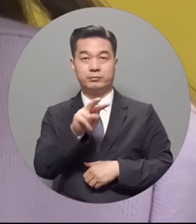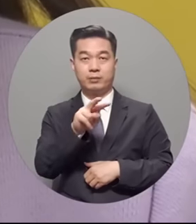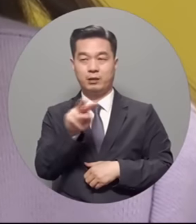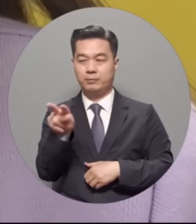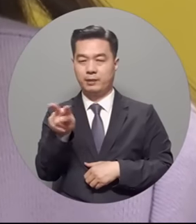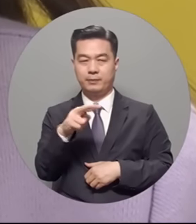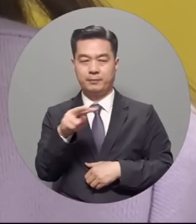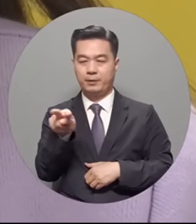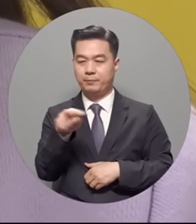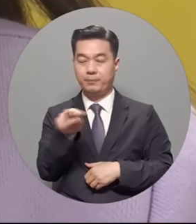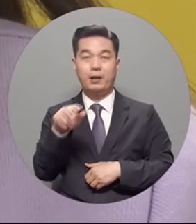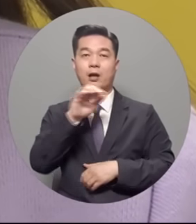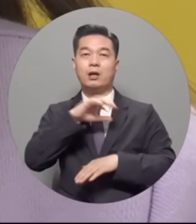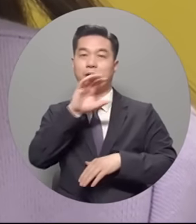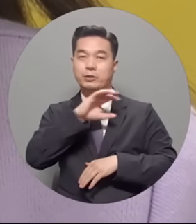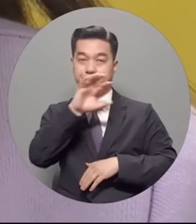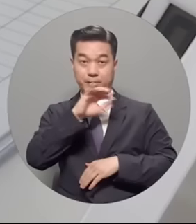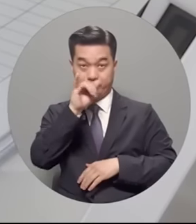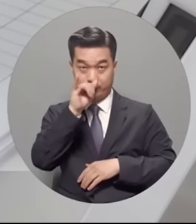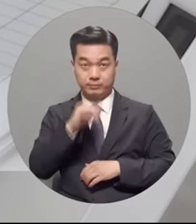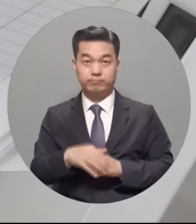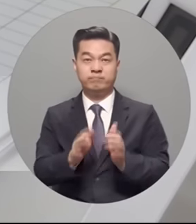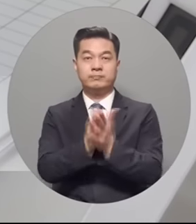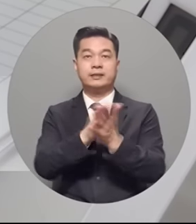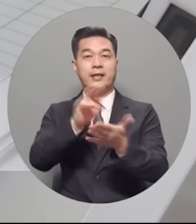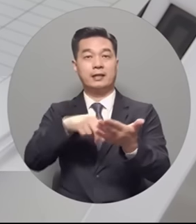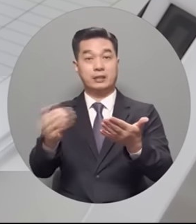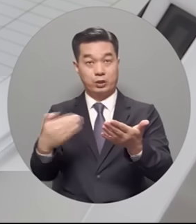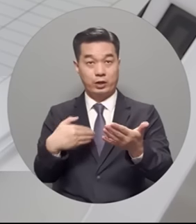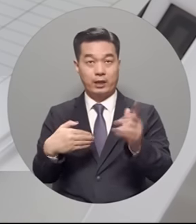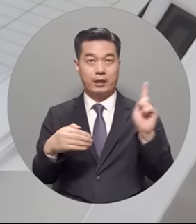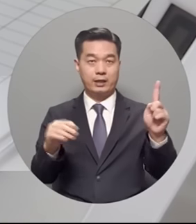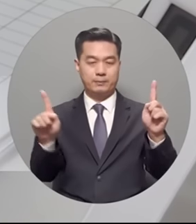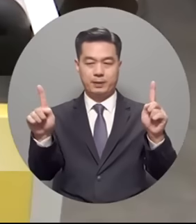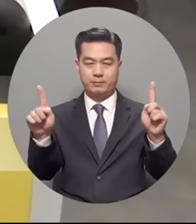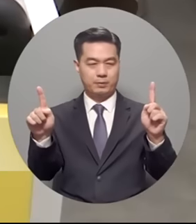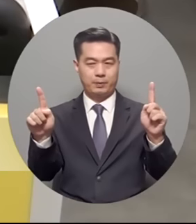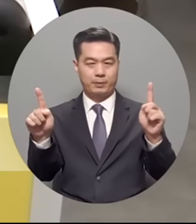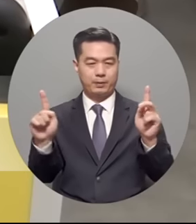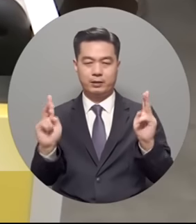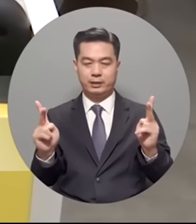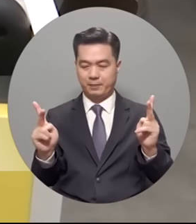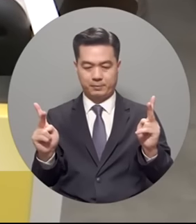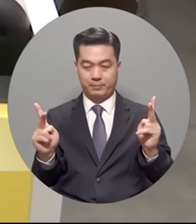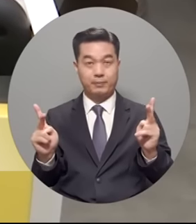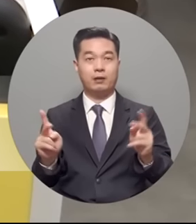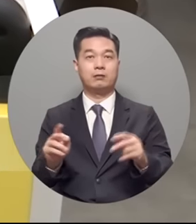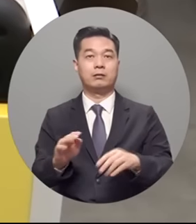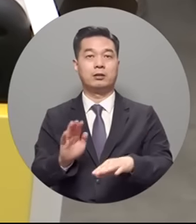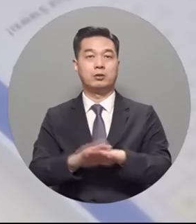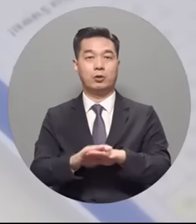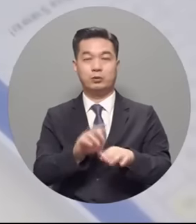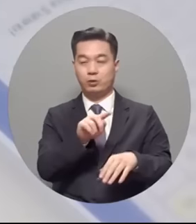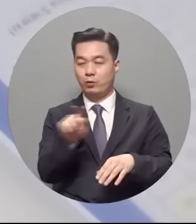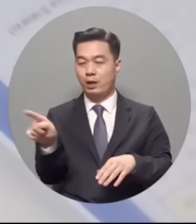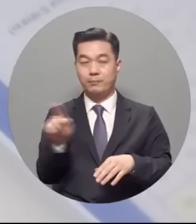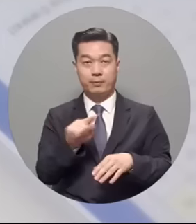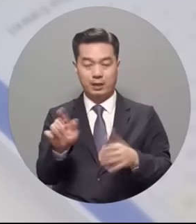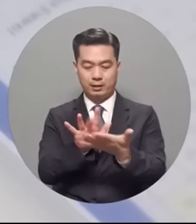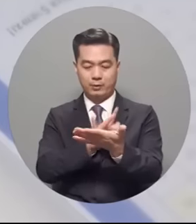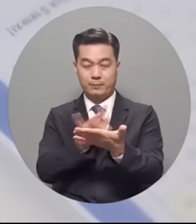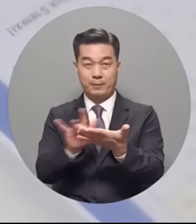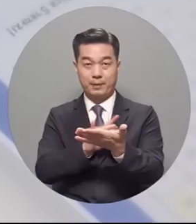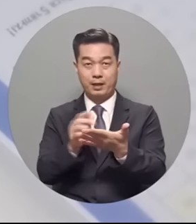좌우로 움직여봅니다. 책 읽기 전에 하는 집중력 훈련입니다. 손끝으로 화면을 전환하는 태블릿과